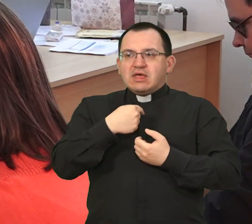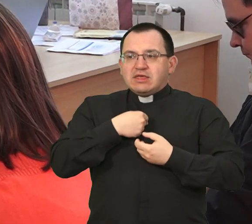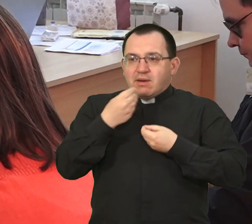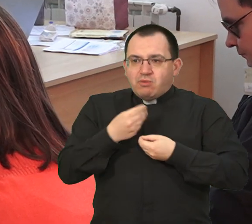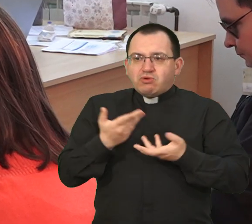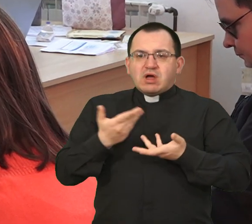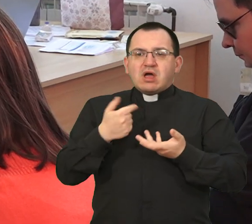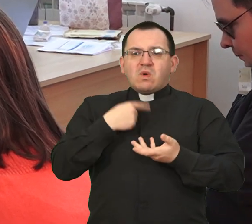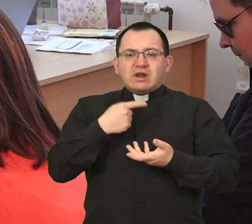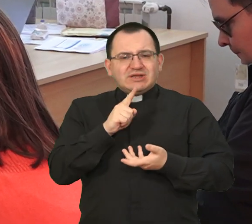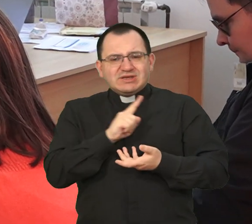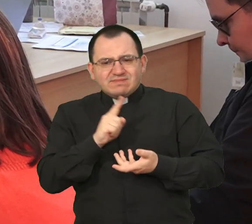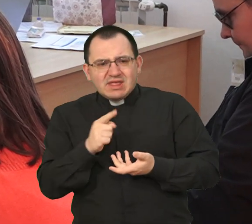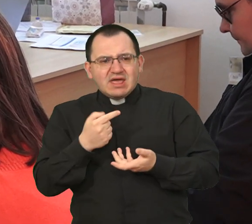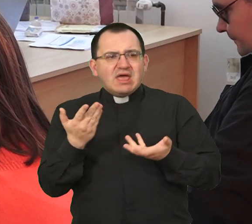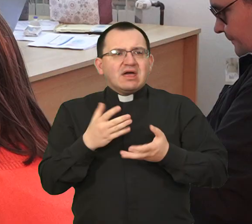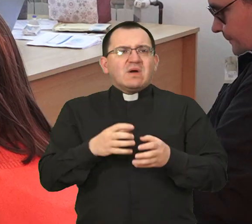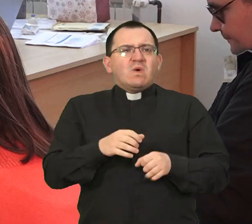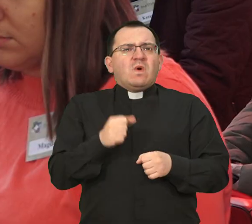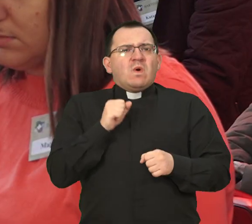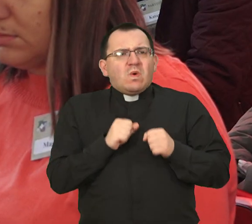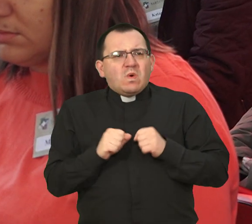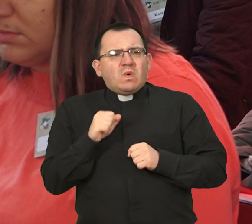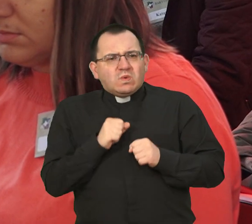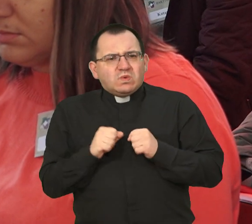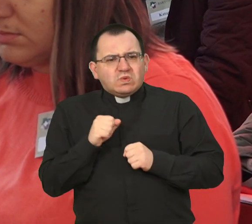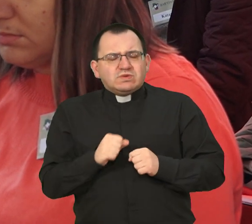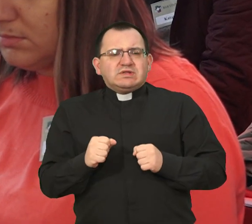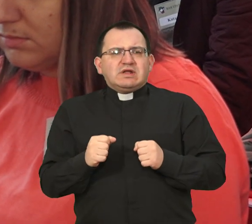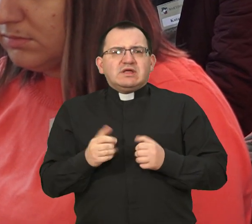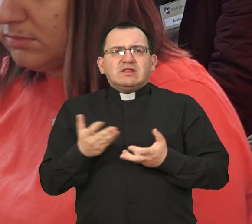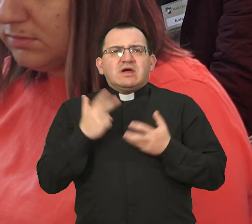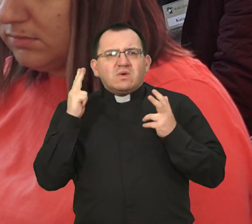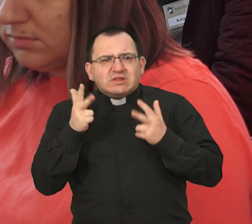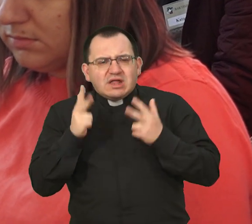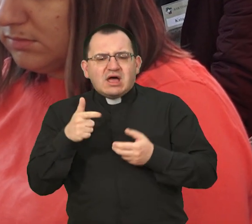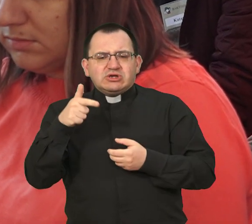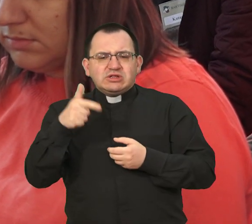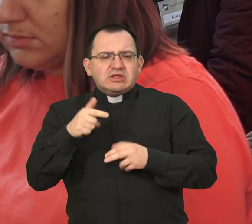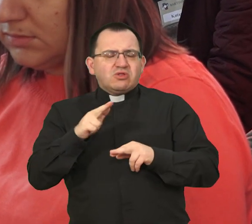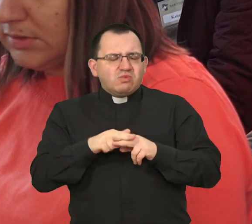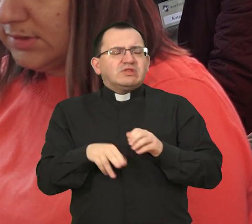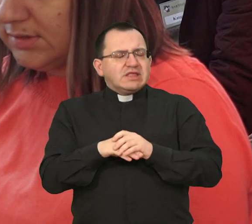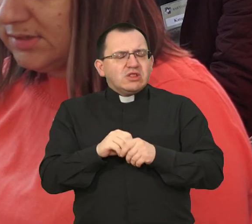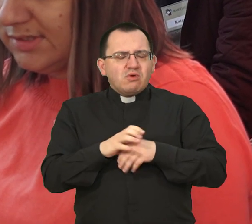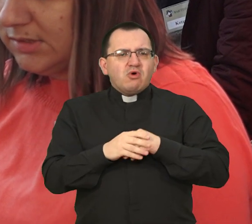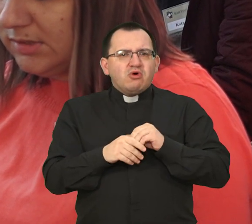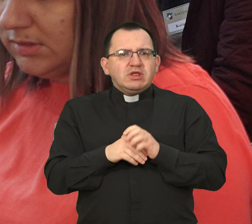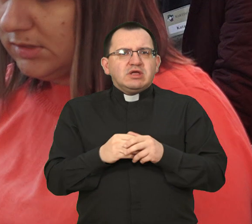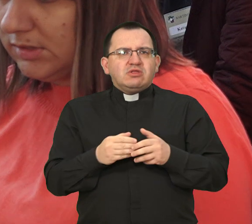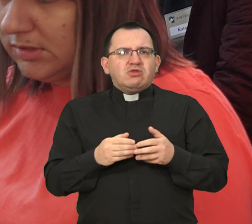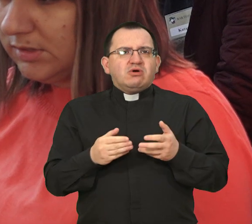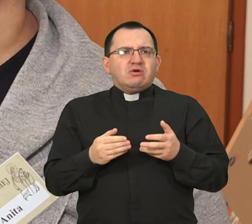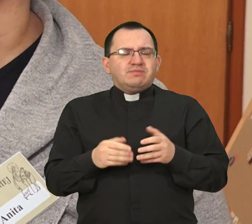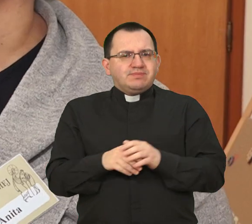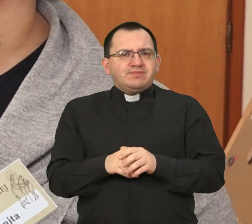ne, kako ustrajati u svojim potrebama, kako tražiti da one budu zadovoljene, recimo tehnika